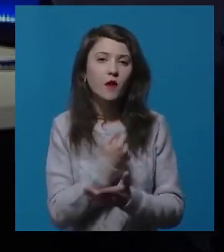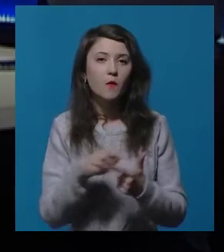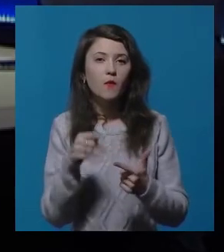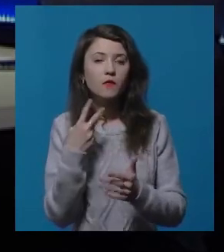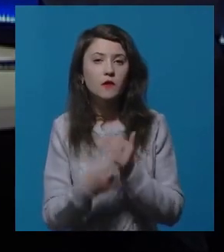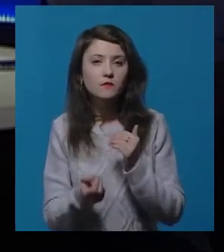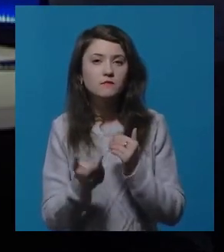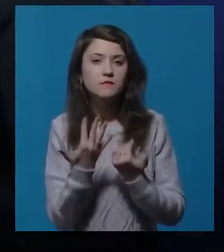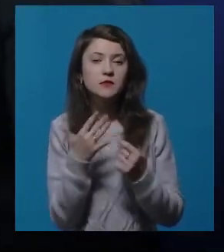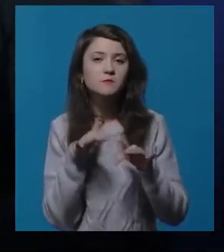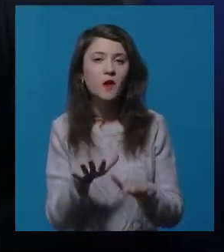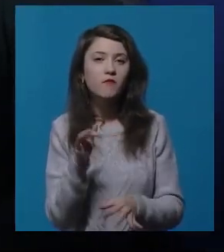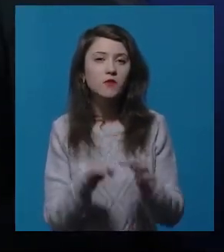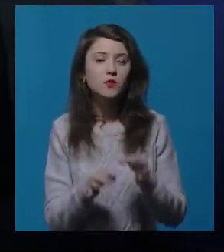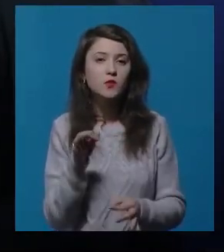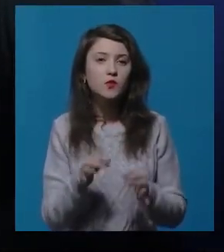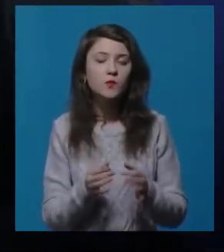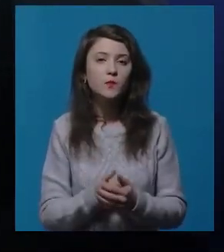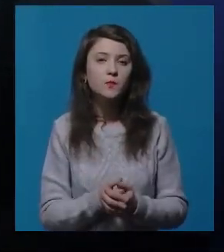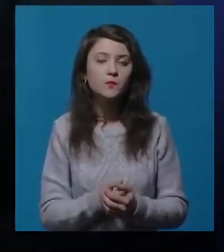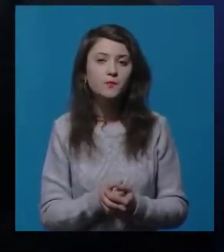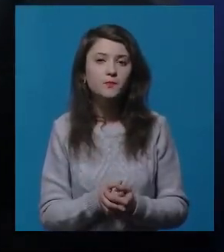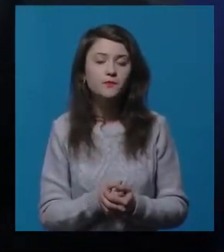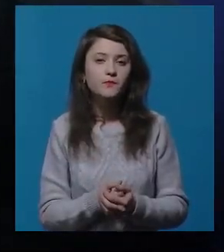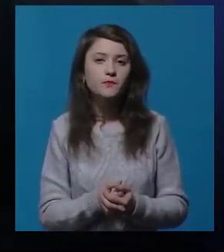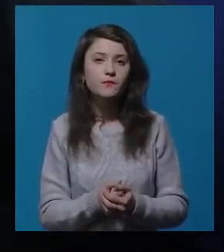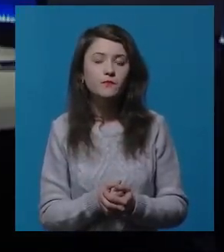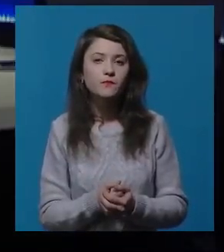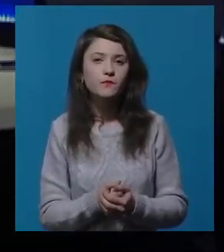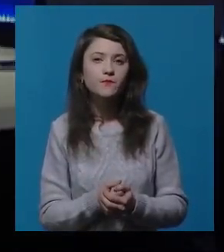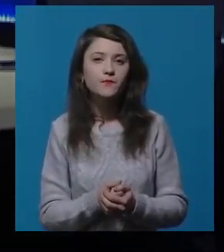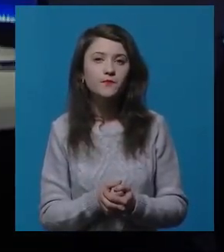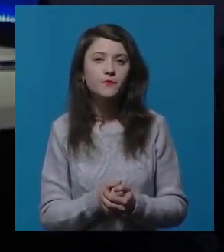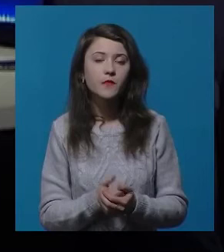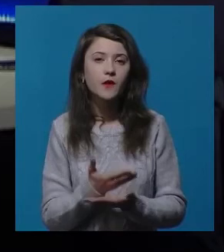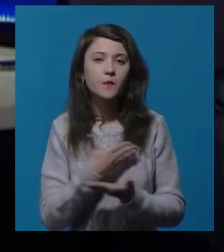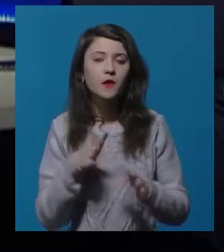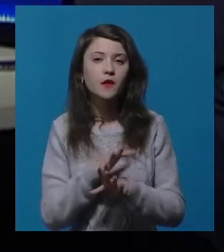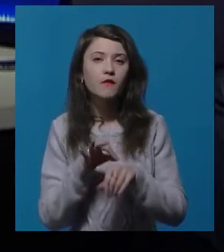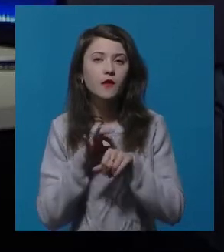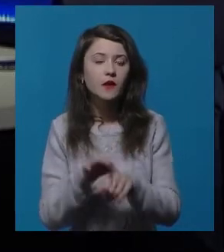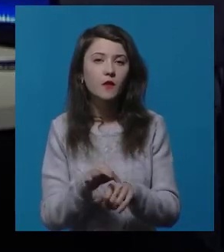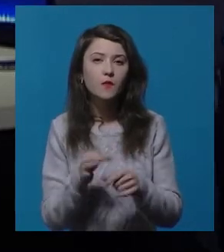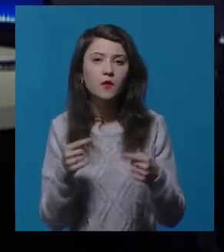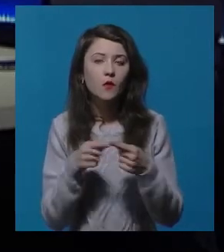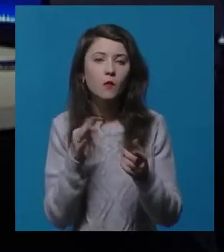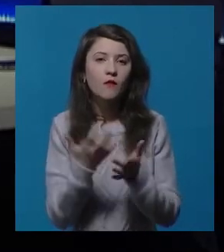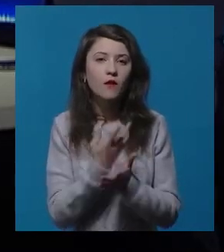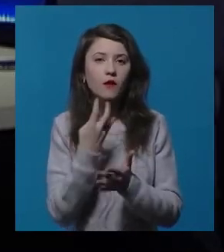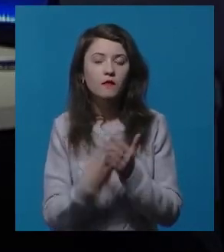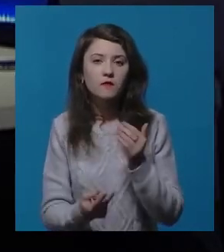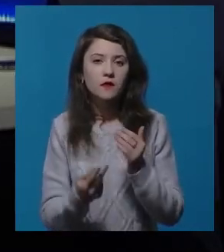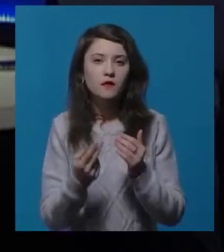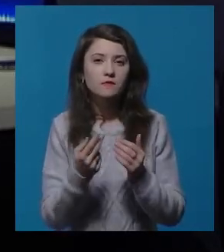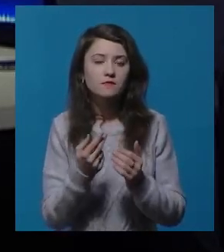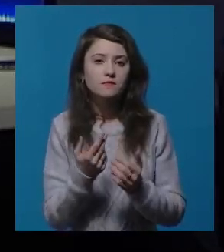якщо справа там, власне, і доходить до суду? Так, ну, є, ми не ведемо конкретно статистику по виграним, невиграним справам. Дуже,